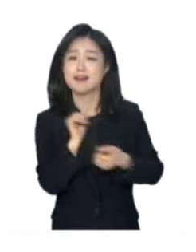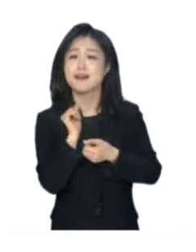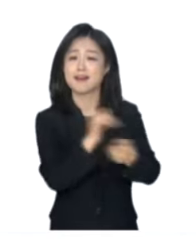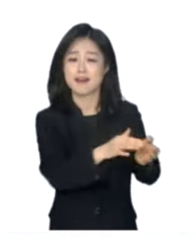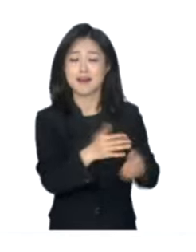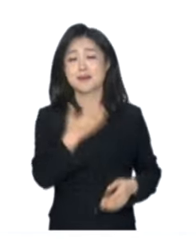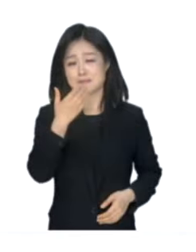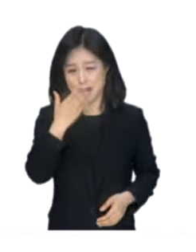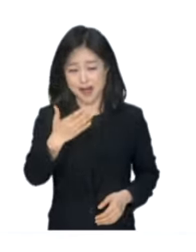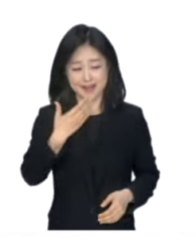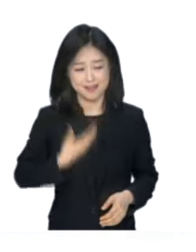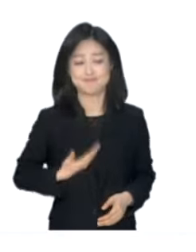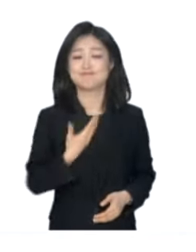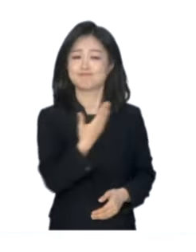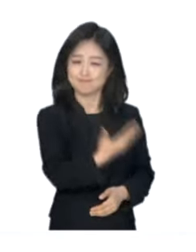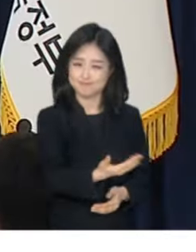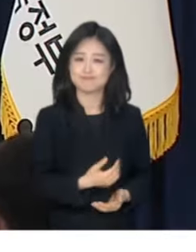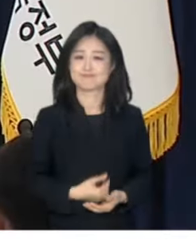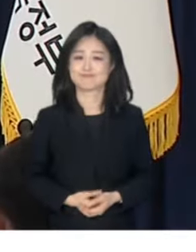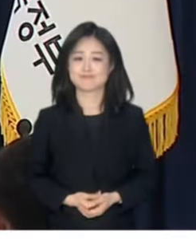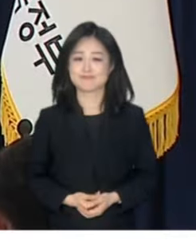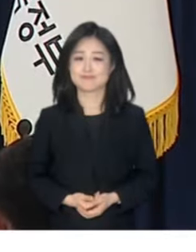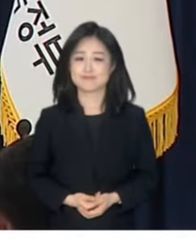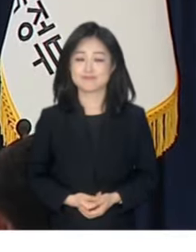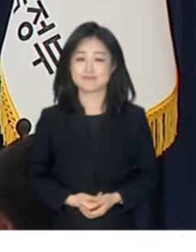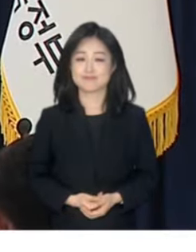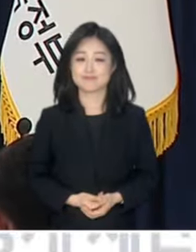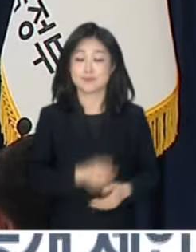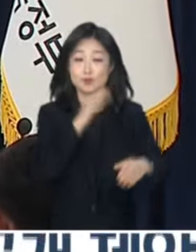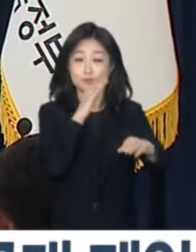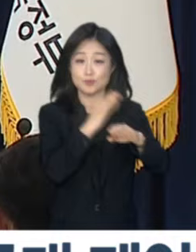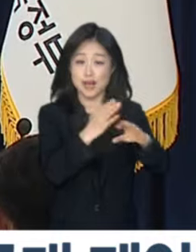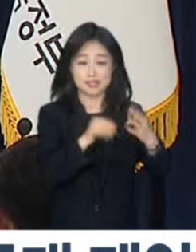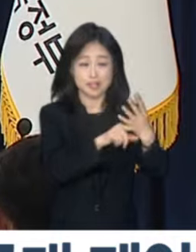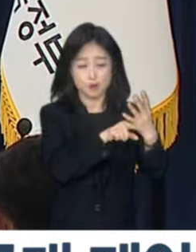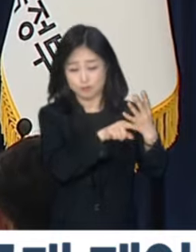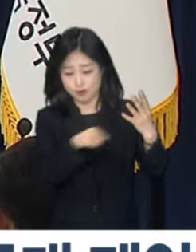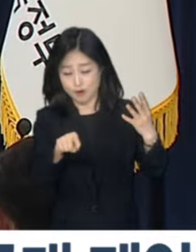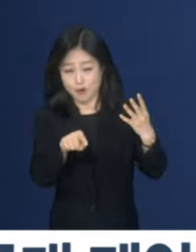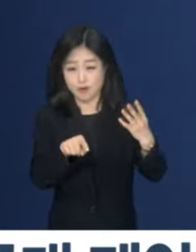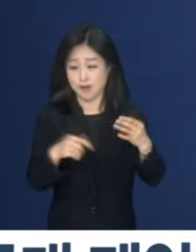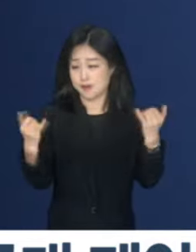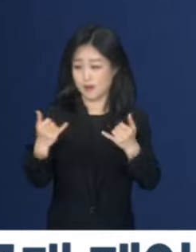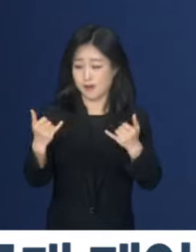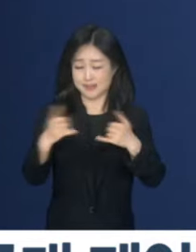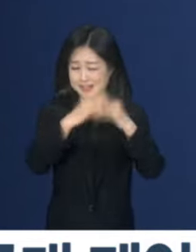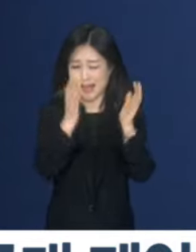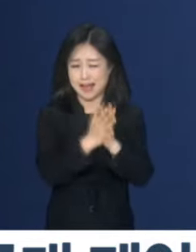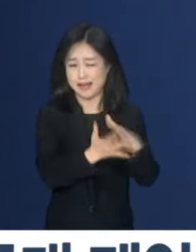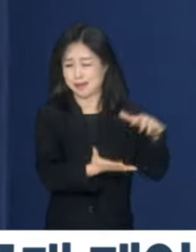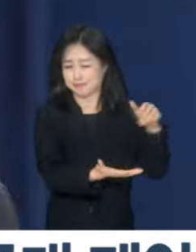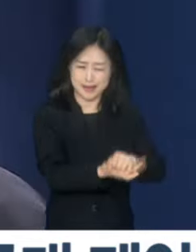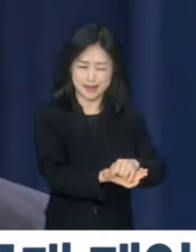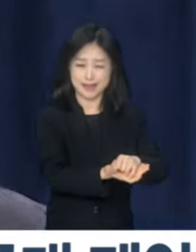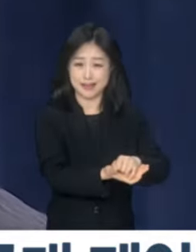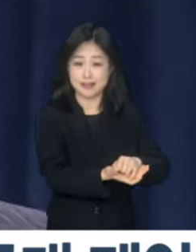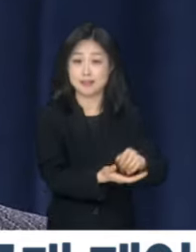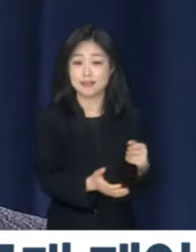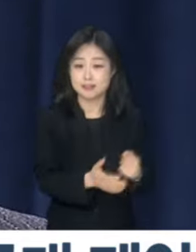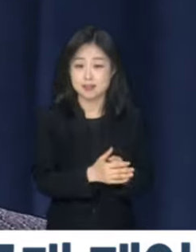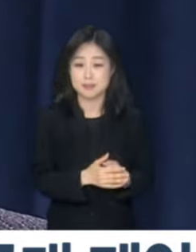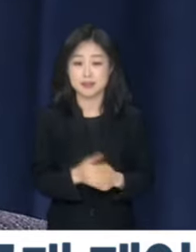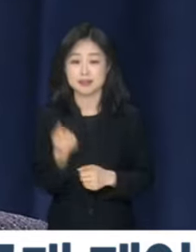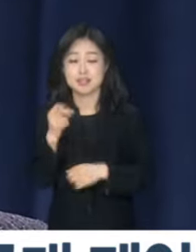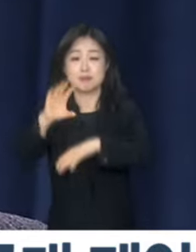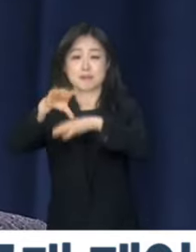지원할 용의가 있음을 밝힙니다. 북한이 지난해 4월부터 남북 간 연락 채널을 모두 차단한 상황이어서 언론